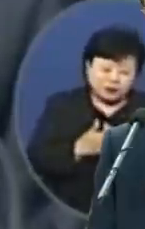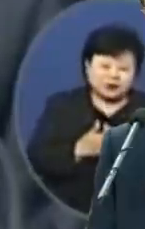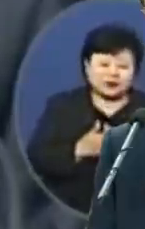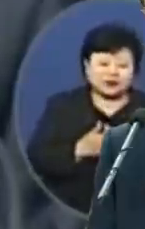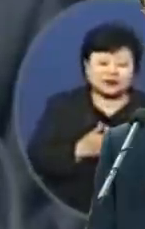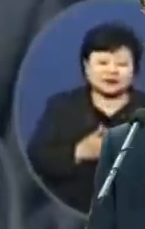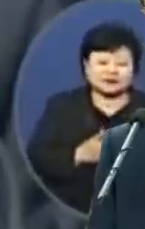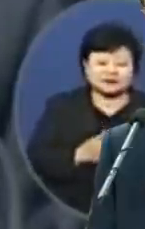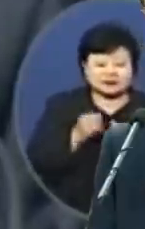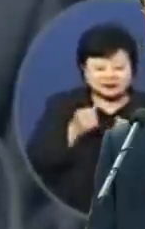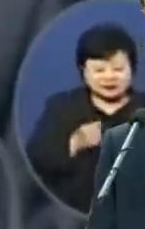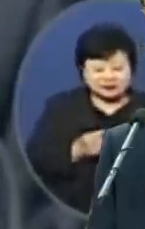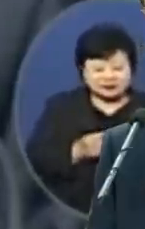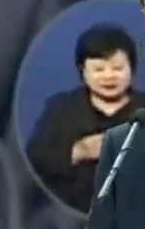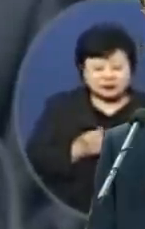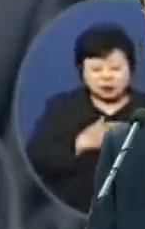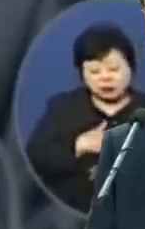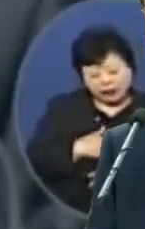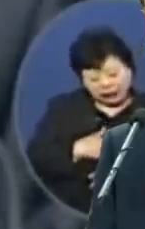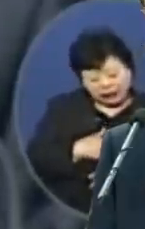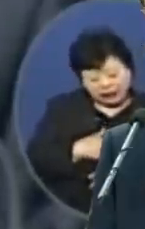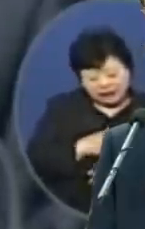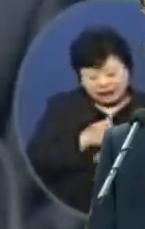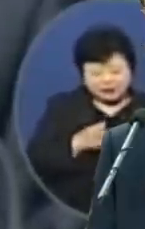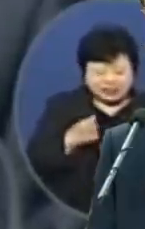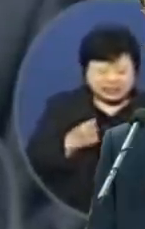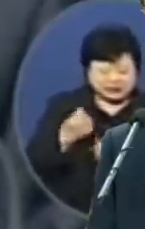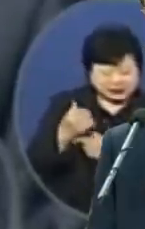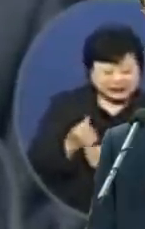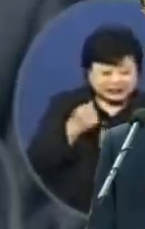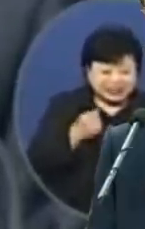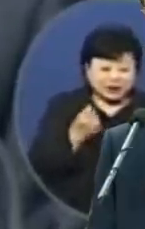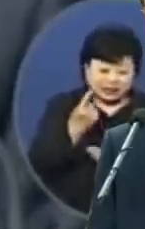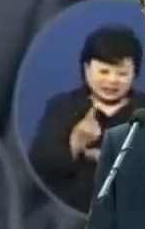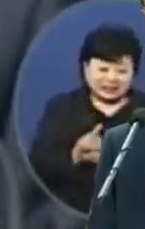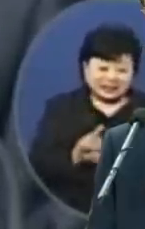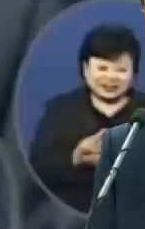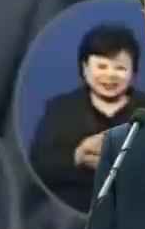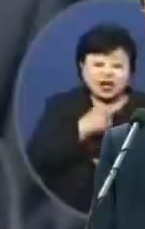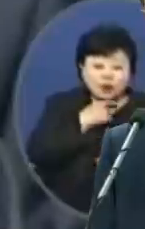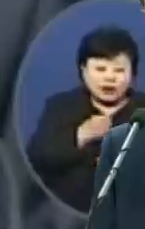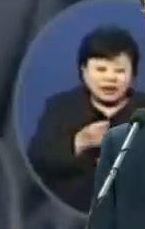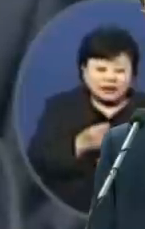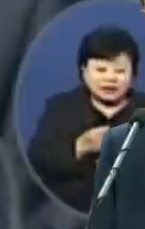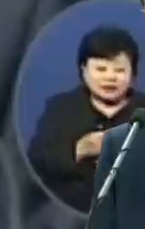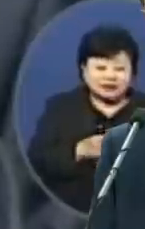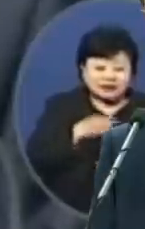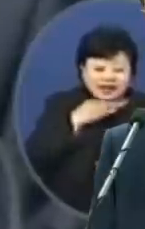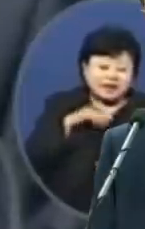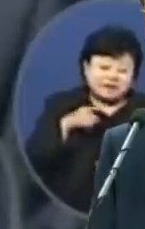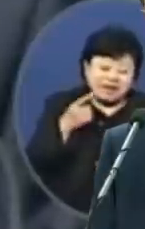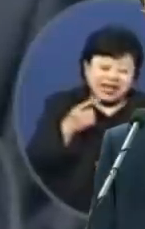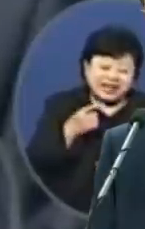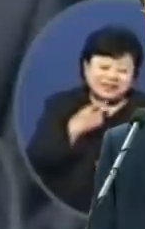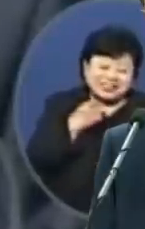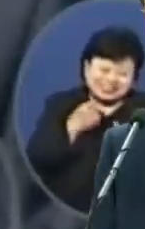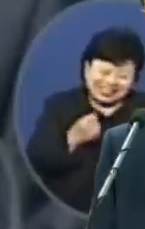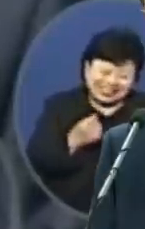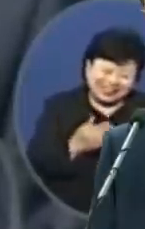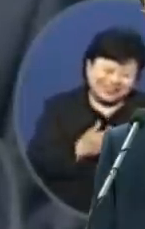허약함 가운데서 하나님의 힘을 의지해서 지금 살아왔는데 내가 구하는 것은 100살까지만 살게 해